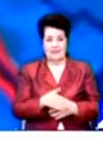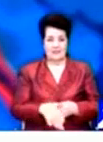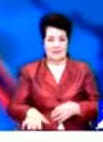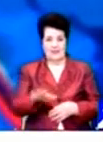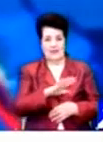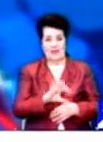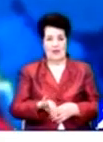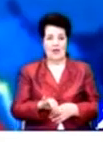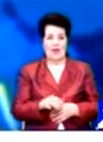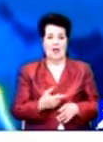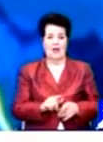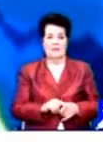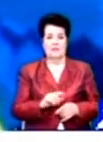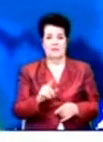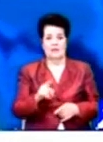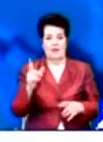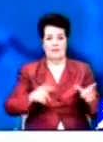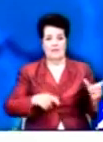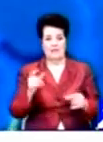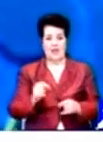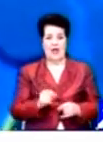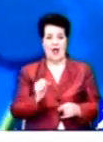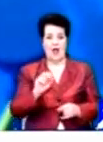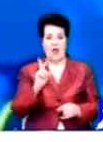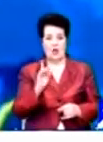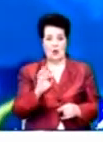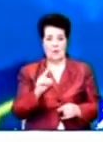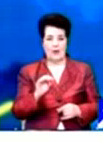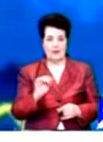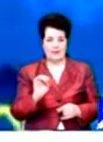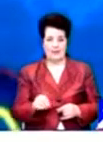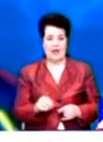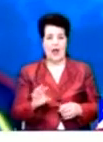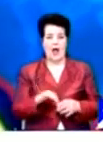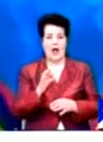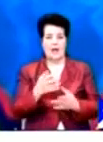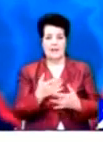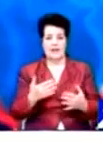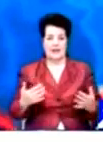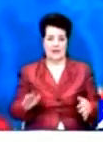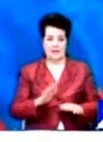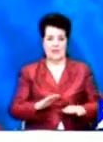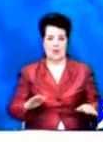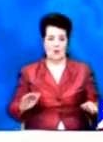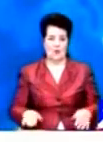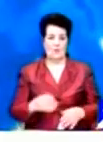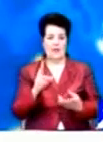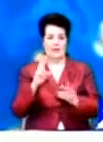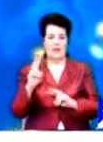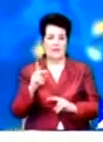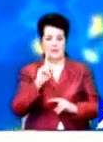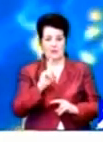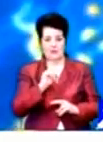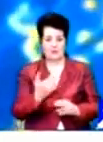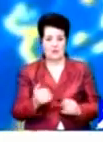orașului. Din agenda festivalului fac parte acrobații, ateliere pentru copii, reprezentații de dans contemporan și în